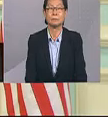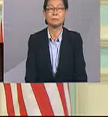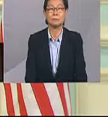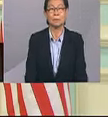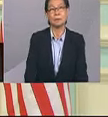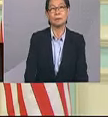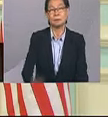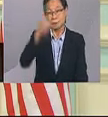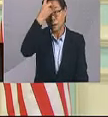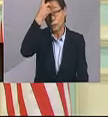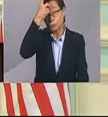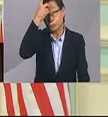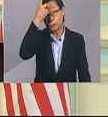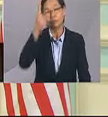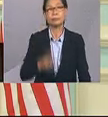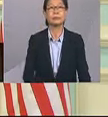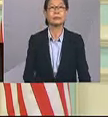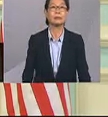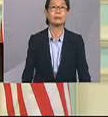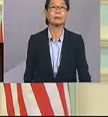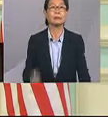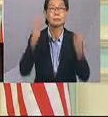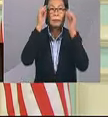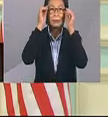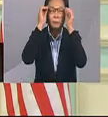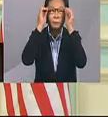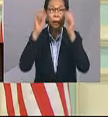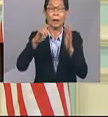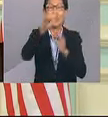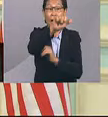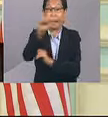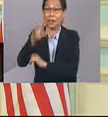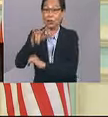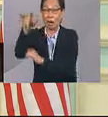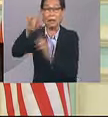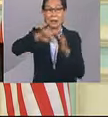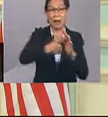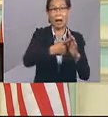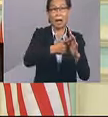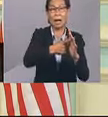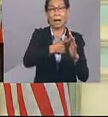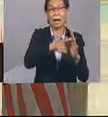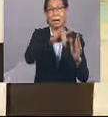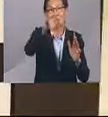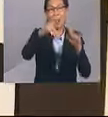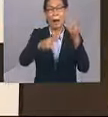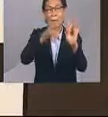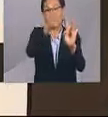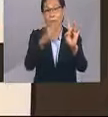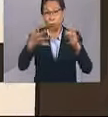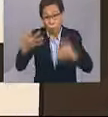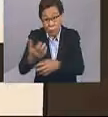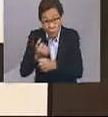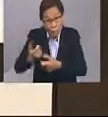Tok Sri, dilaporkan AirAsia Indonesia akan mulakan penerbangan ke KLIA dan JB 18 Mei. Adakah mereka mendapat